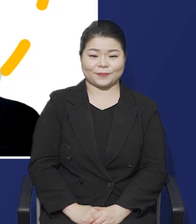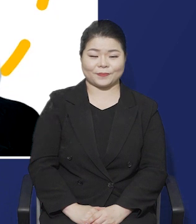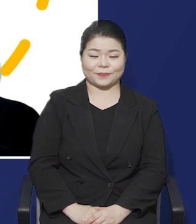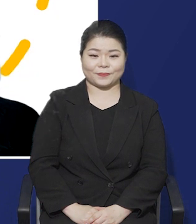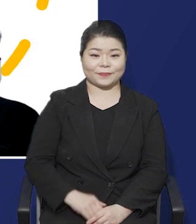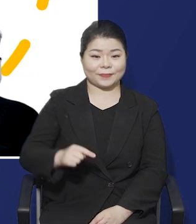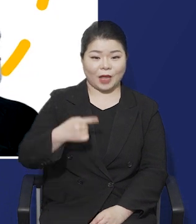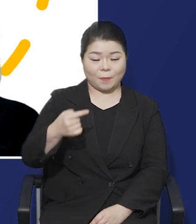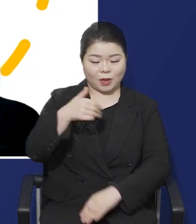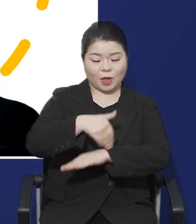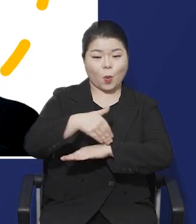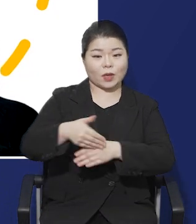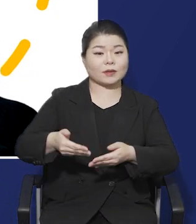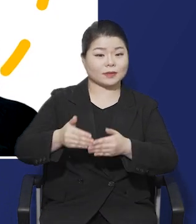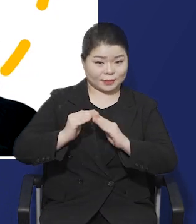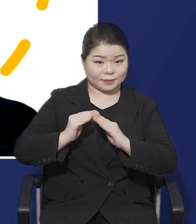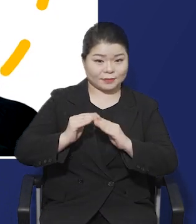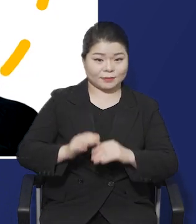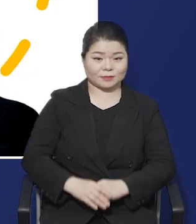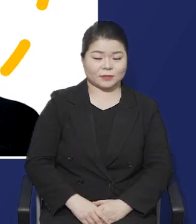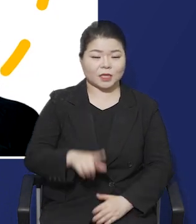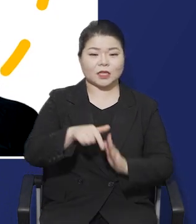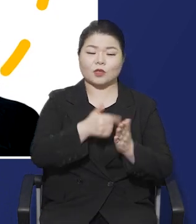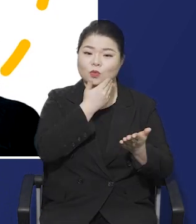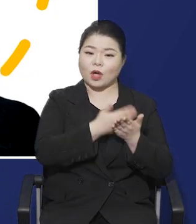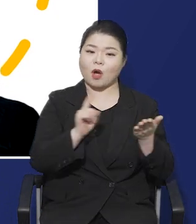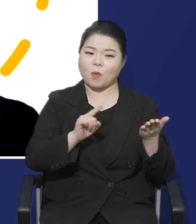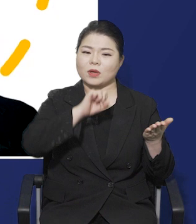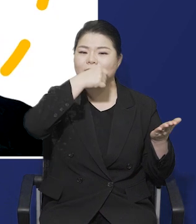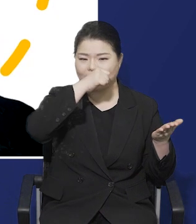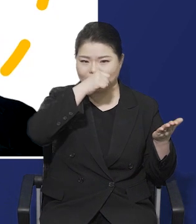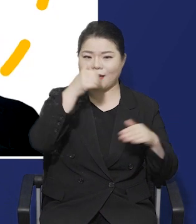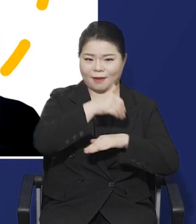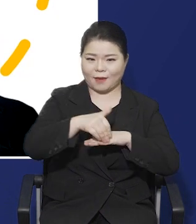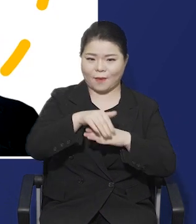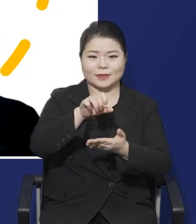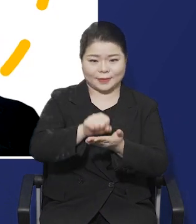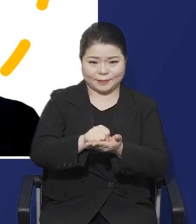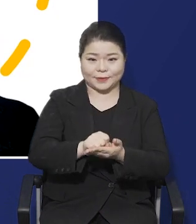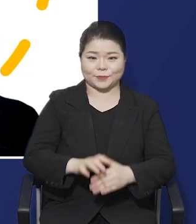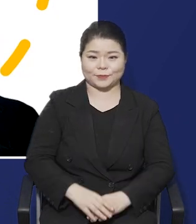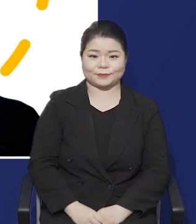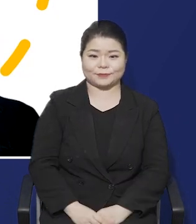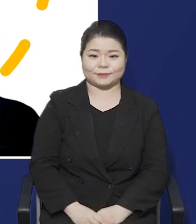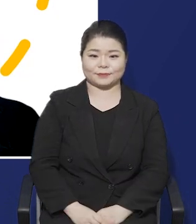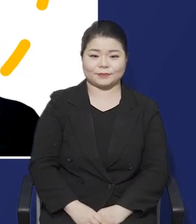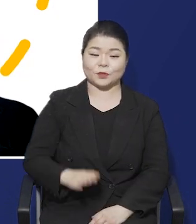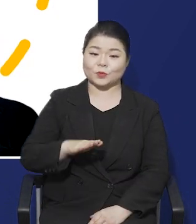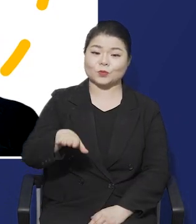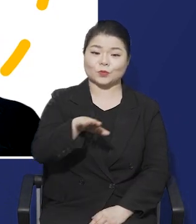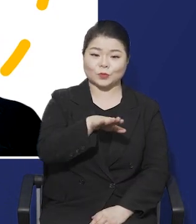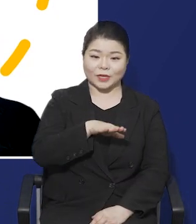그 다음으로 이제 참가 계획을 수립하게 되는데, 여기에서는 중요한 게 이제 결국에는 예산 계획을 수립을 하게 됩니다. 과연